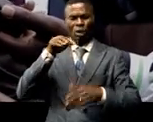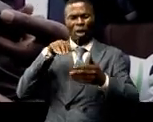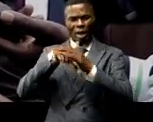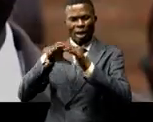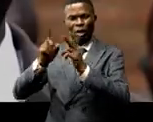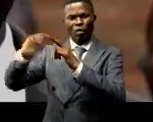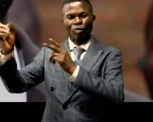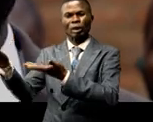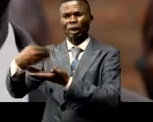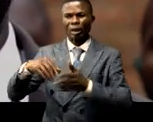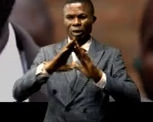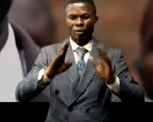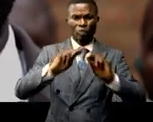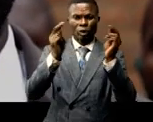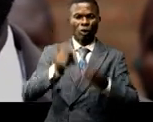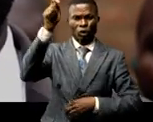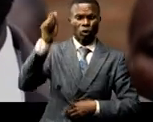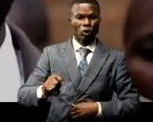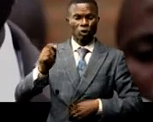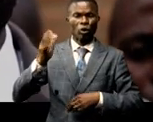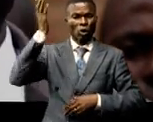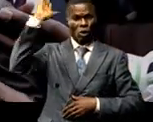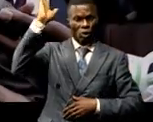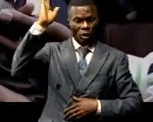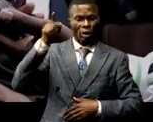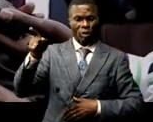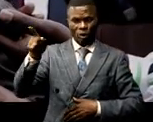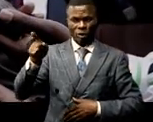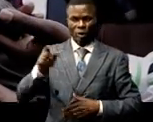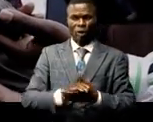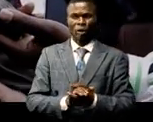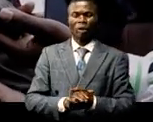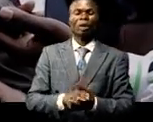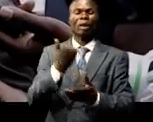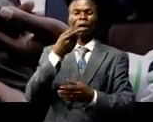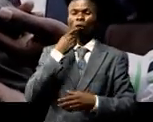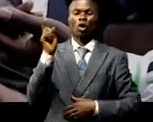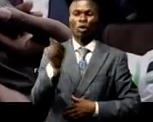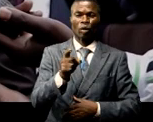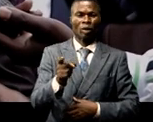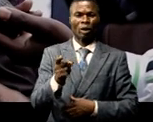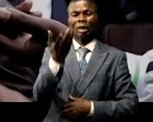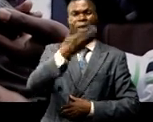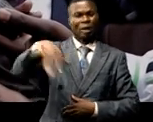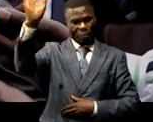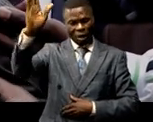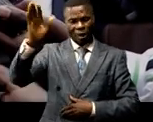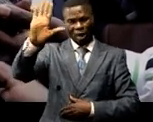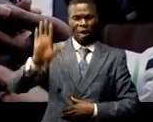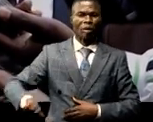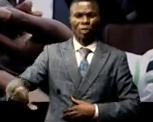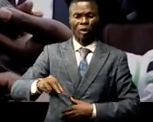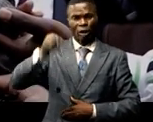raison. Aux groupes armés étrangères, l'honorable Robert Abishonti exige qu'ils rentrent chez eux, parce que le Nord